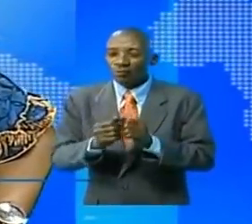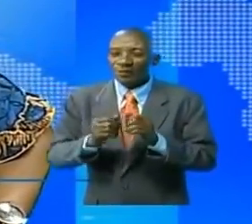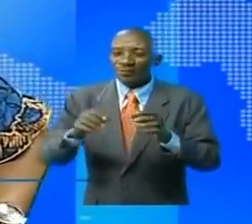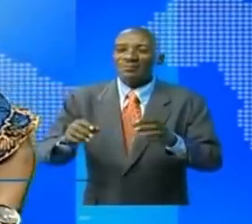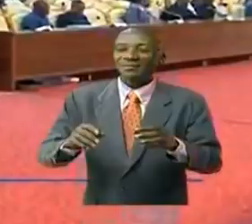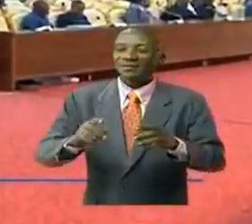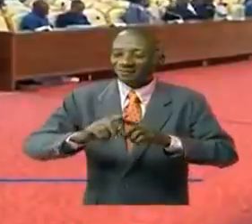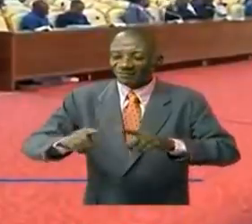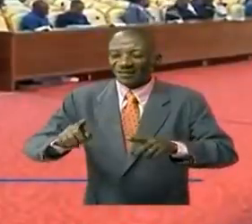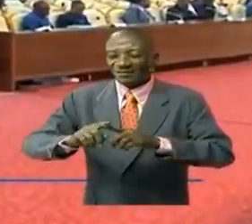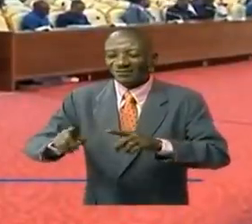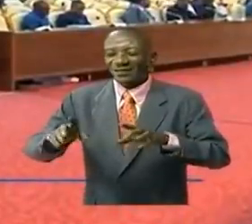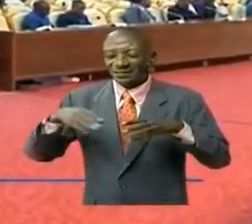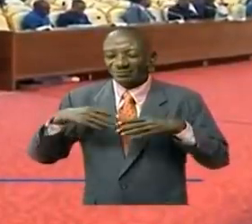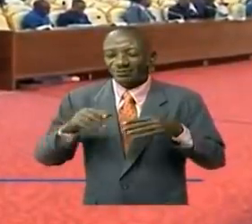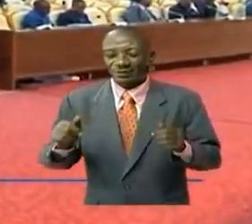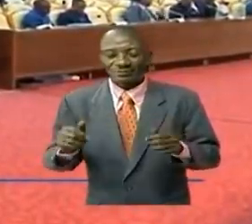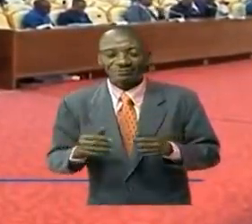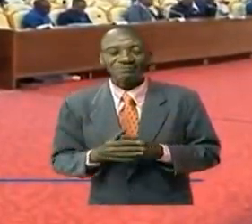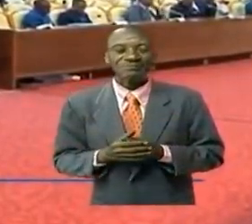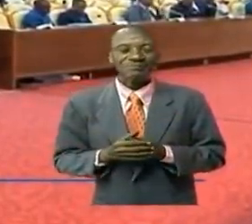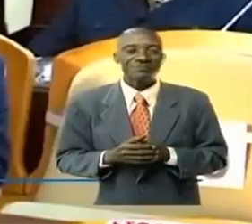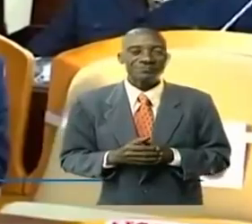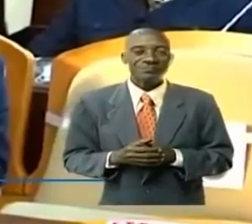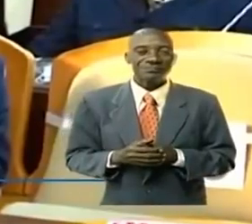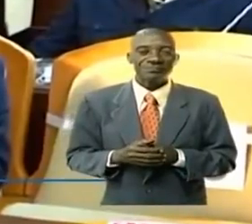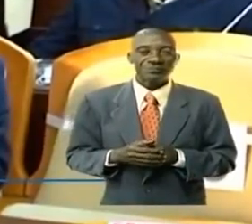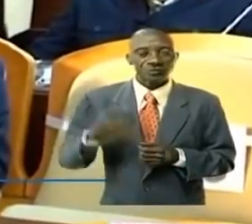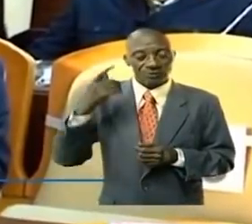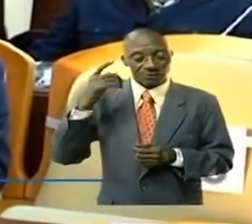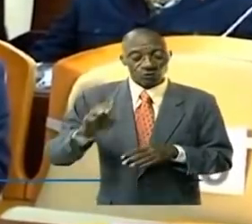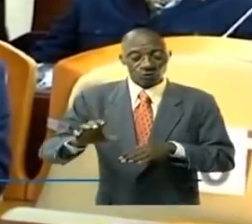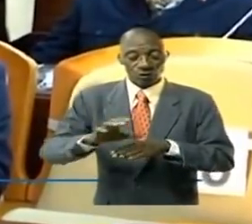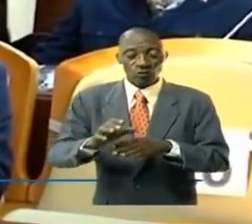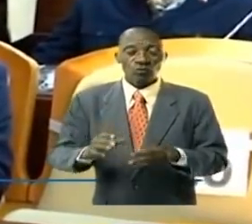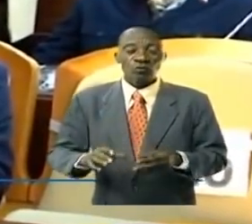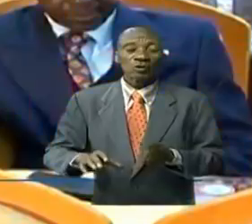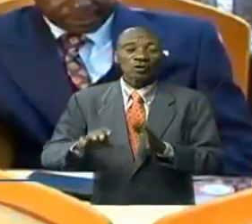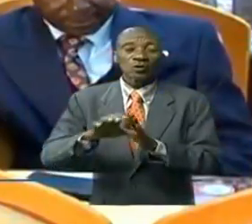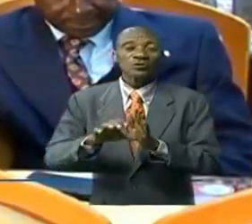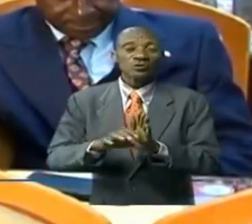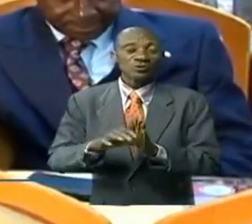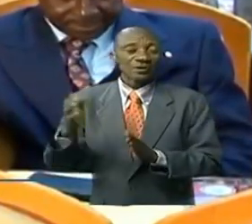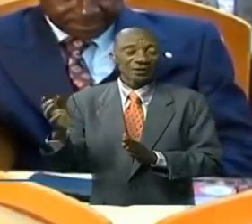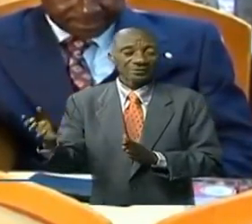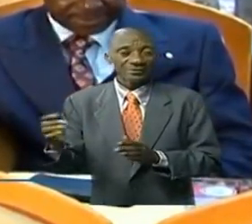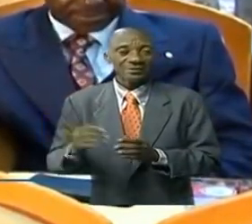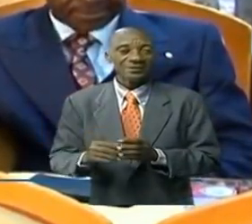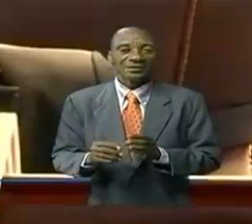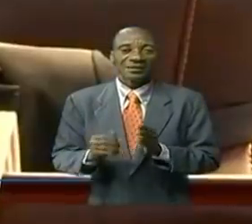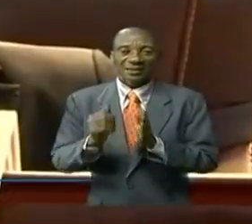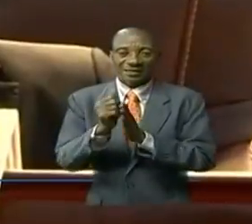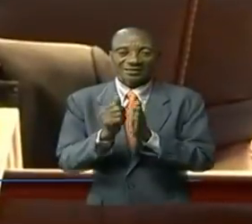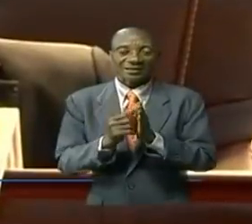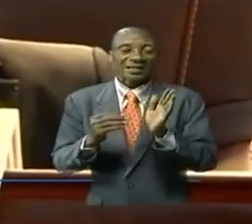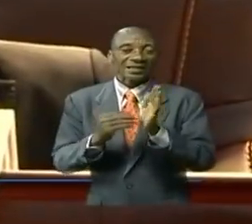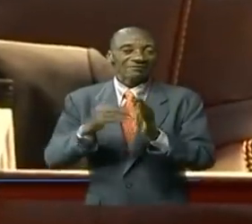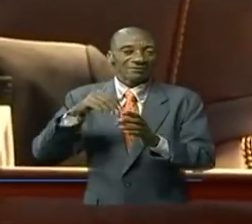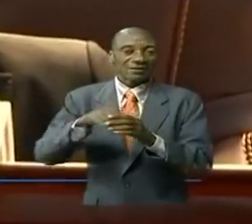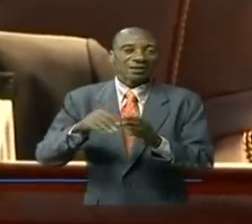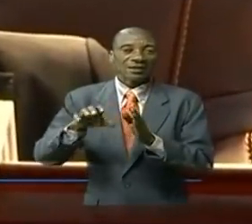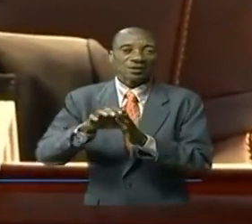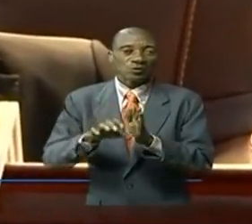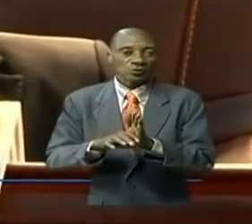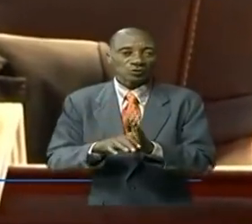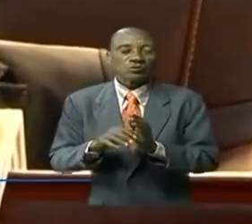reportage. Seule l'appréciation de la Cour constitutionnelle est à même d'interpréter l'article 9 de la Constitution relative